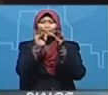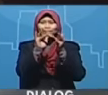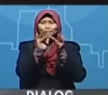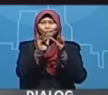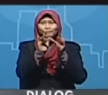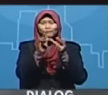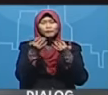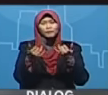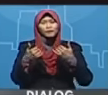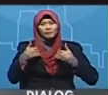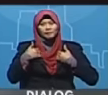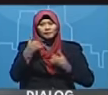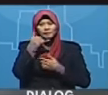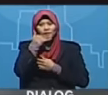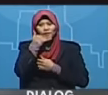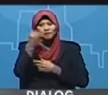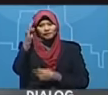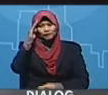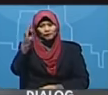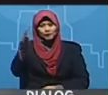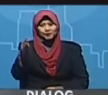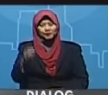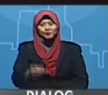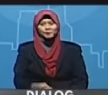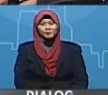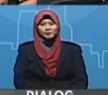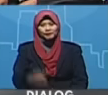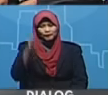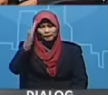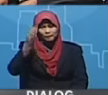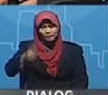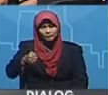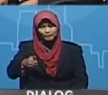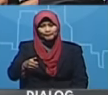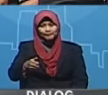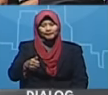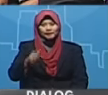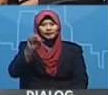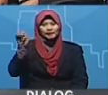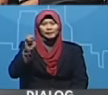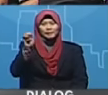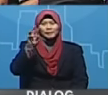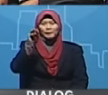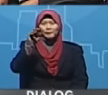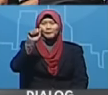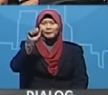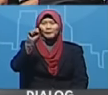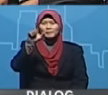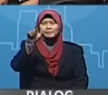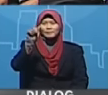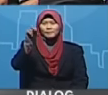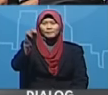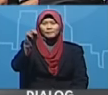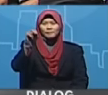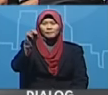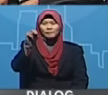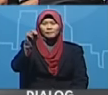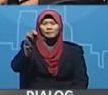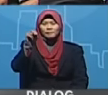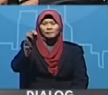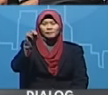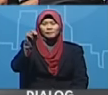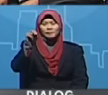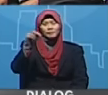terus ada pemanggil di talian. Cik Alan, ya. Hello. Hello, Assalamualaikum. Waalaikumsalam. Pulang. Cik Mazlan, ya? Ya, saya. Okey, pandangan,